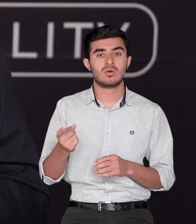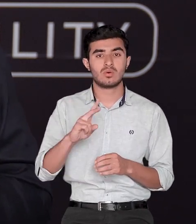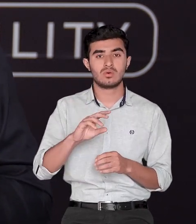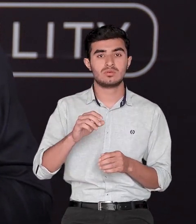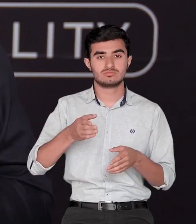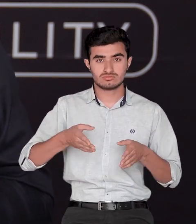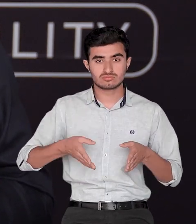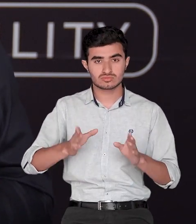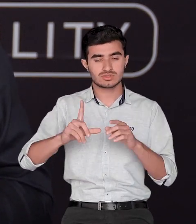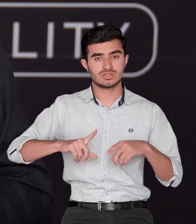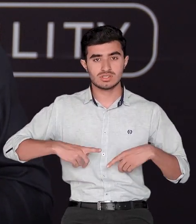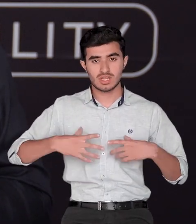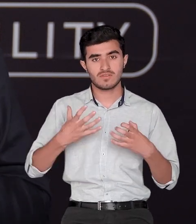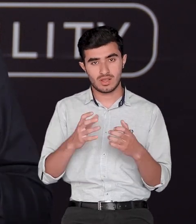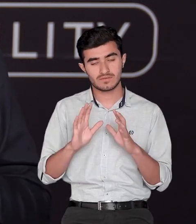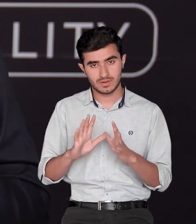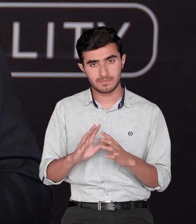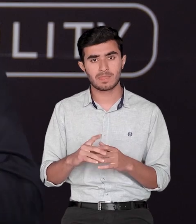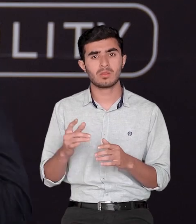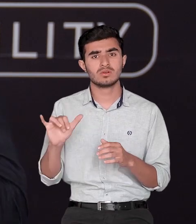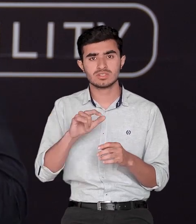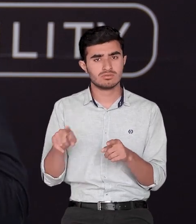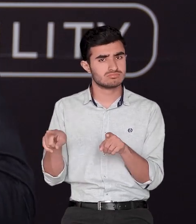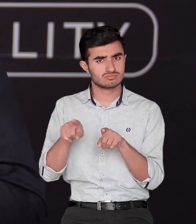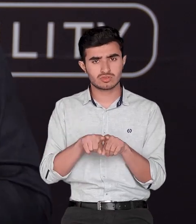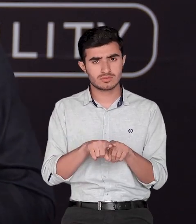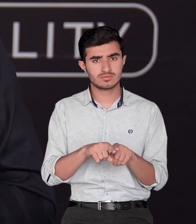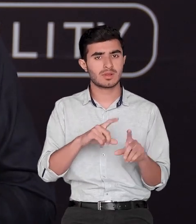वो फर्स्ट टाइम विज़िट किया तो दैट वाज़ अमेजिंग। एक और